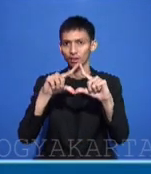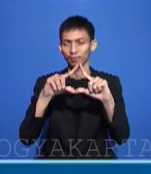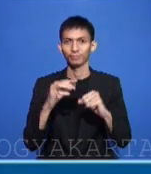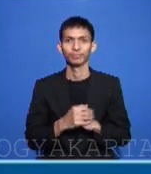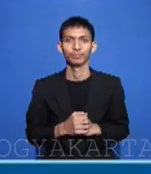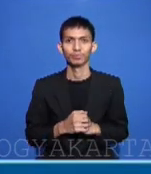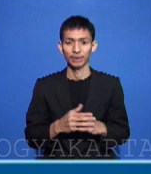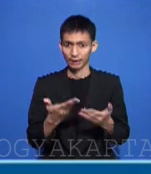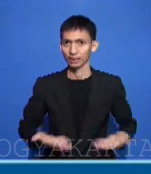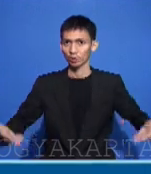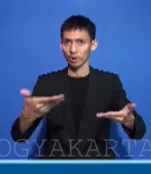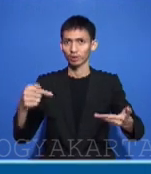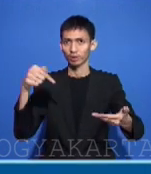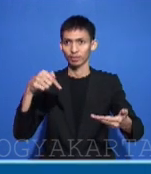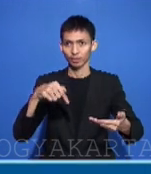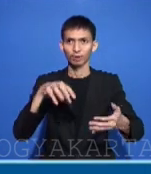gajah